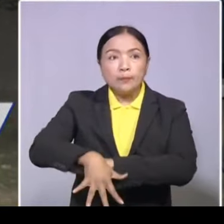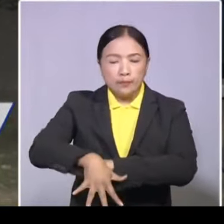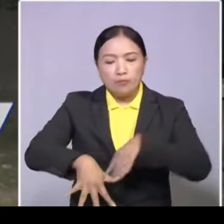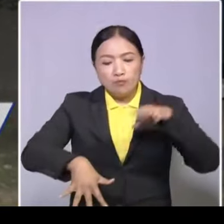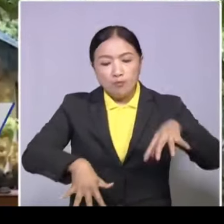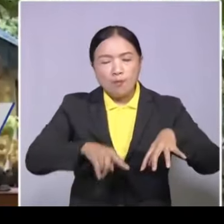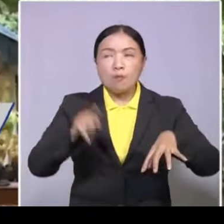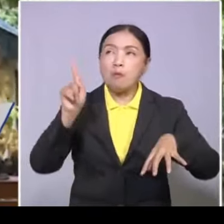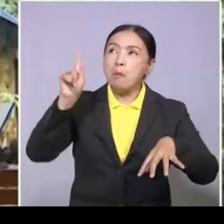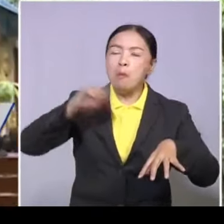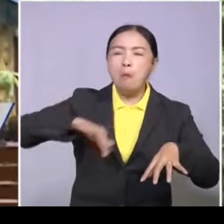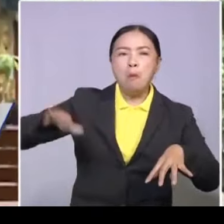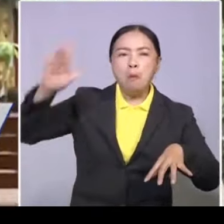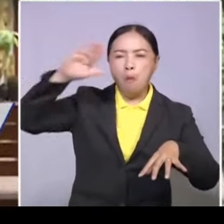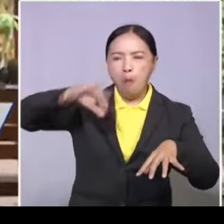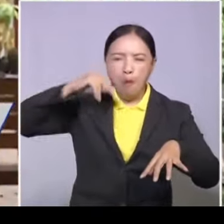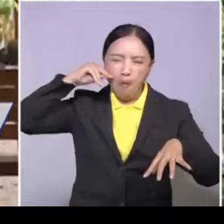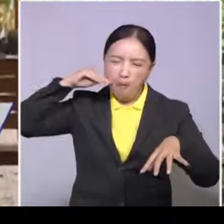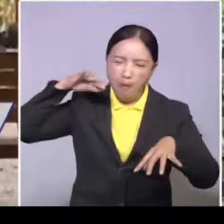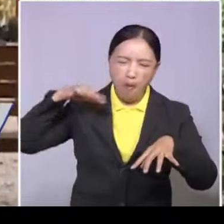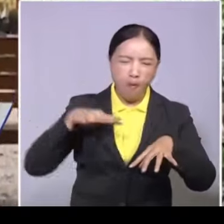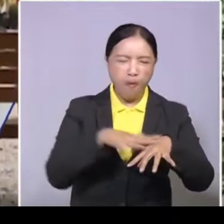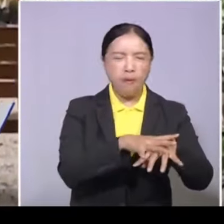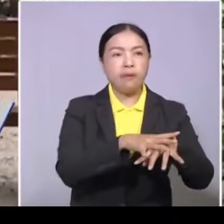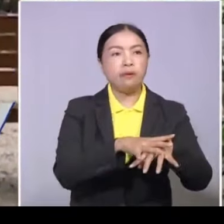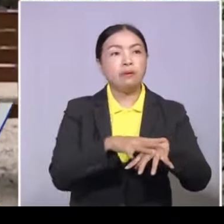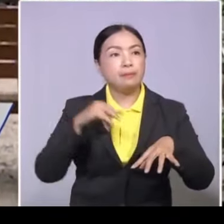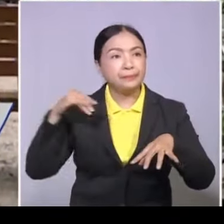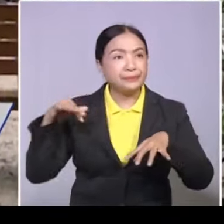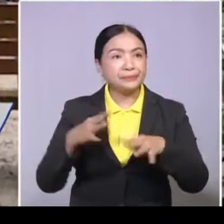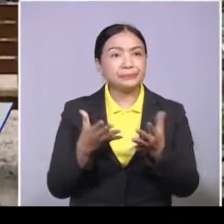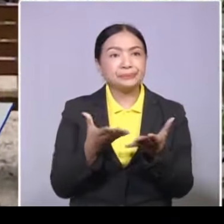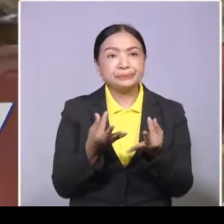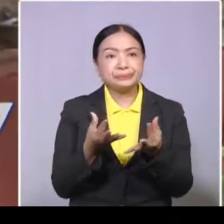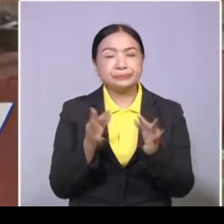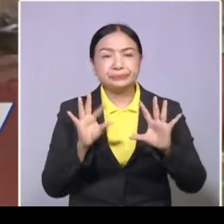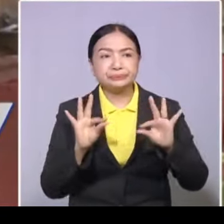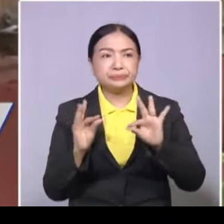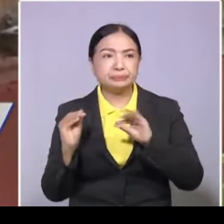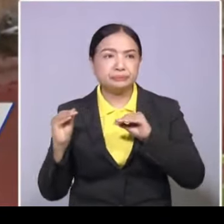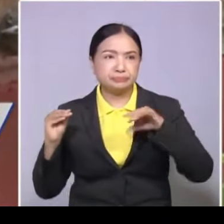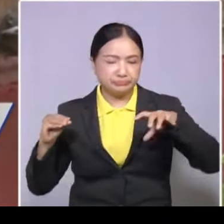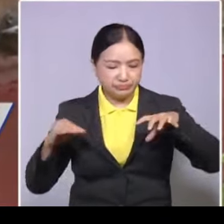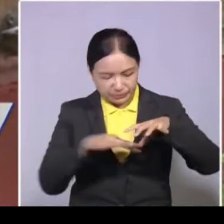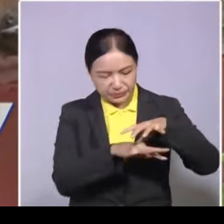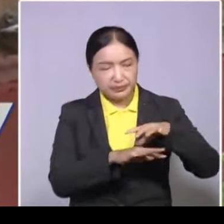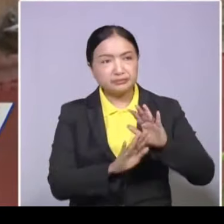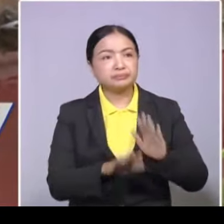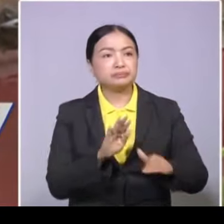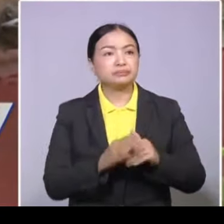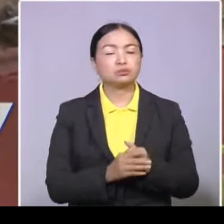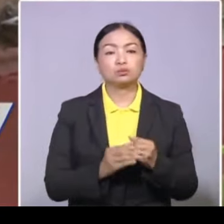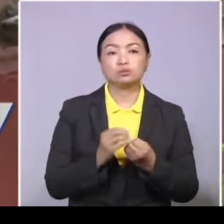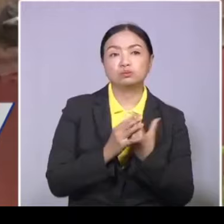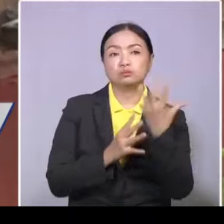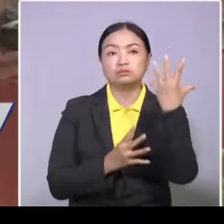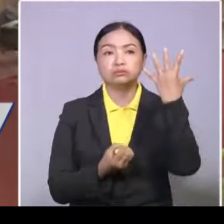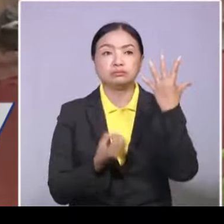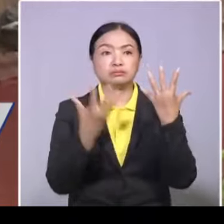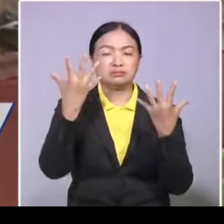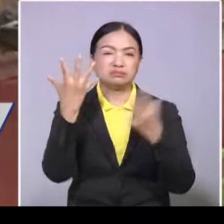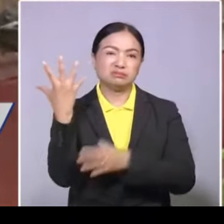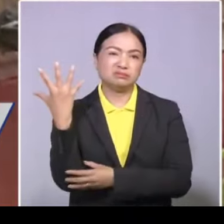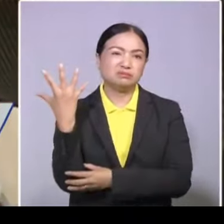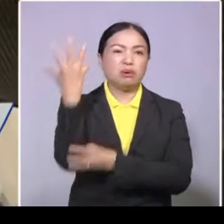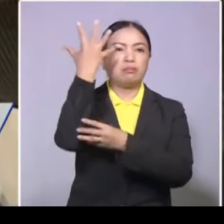จากเทือกเขากมลาความแรงของน้ำนั้นไม่เพียงแต่หอบโคลนและดินจากภูเขาเข้ามาในบ้านยังหอบเอาต้นไม้ชนิดถอนร